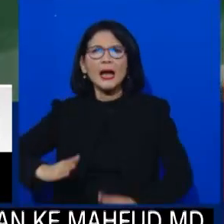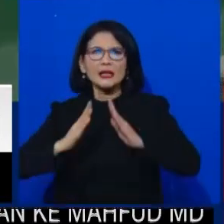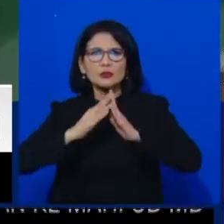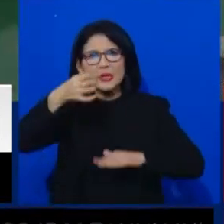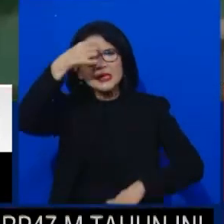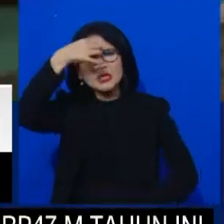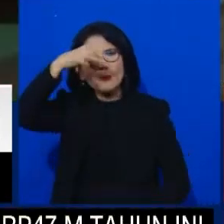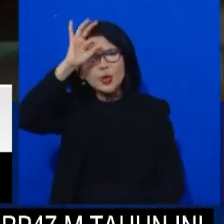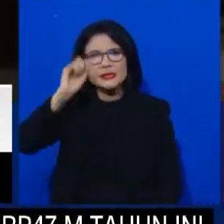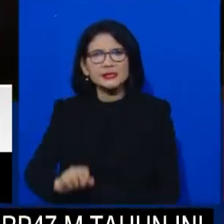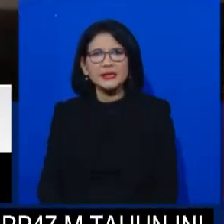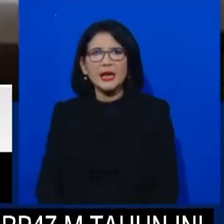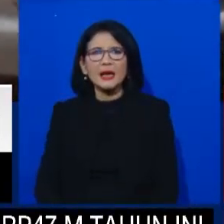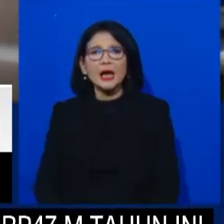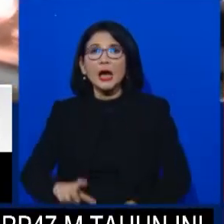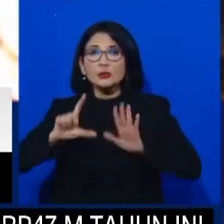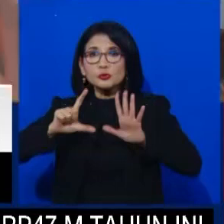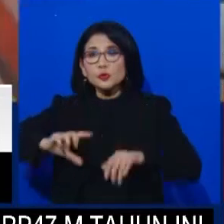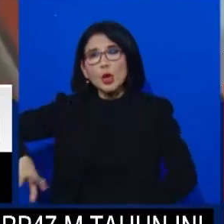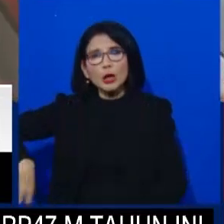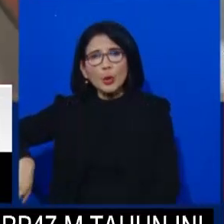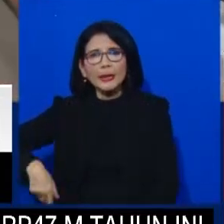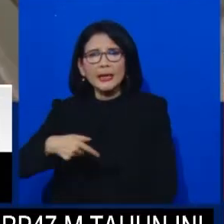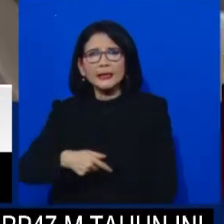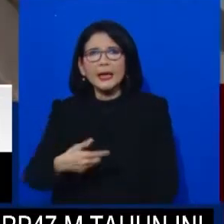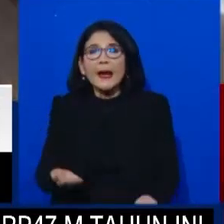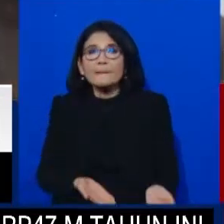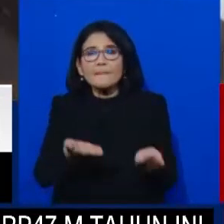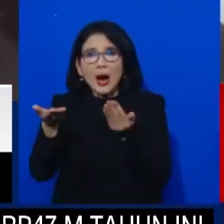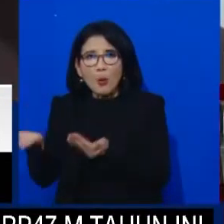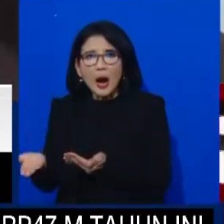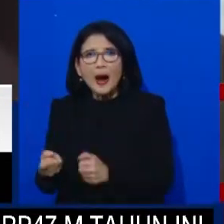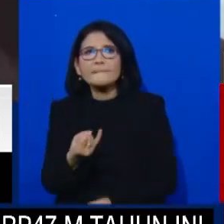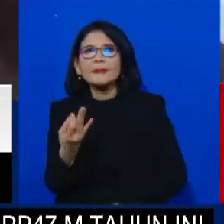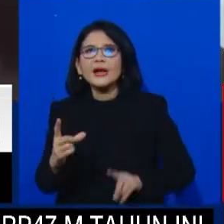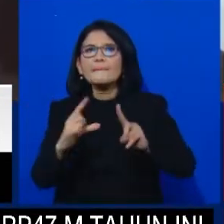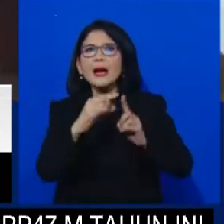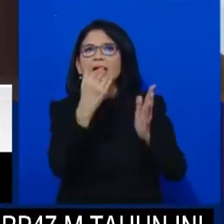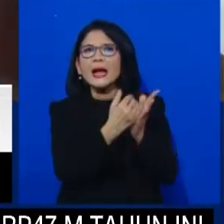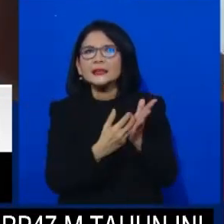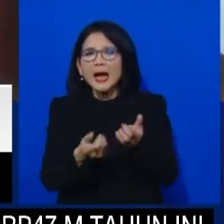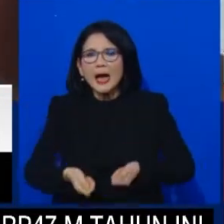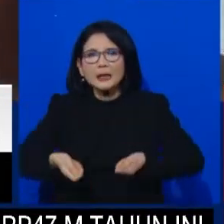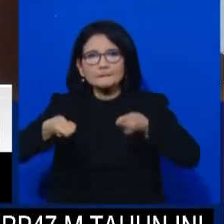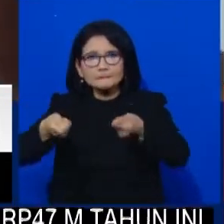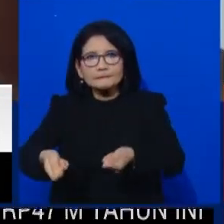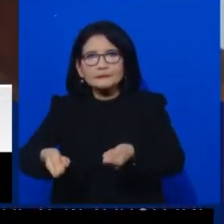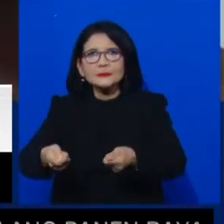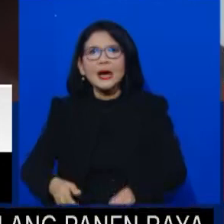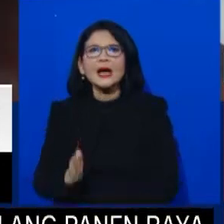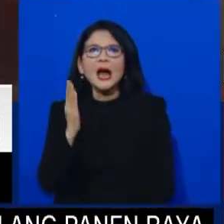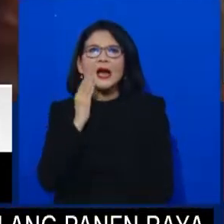Polri, di mana ketujuh keluarga ini memang tadi sempat membawa beberapa data untuk bisa memudahkan pencarian